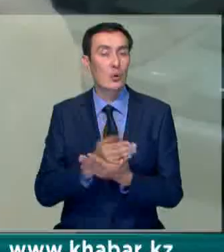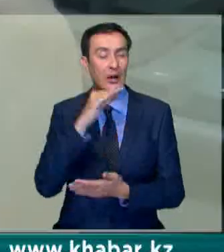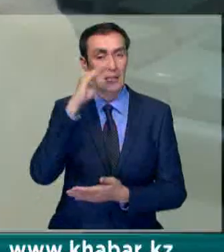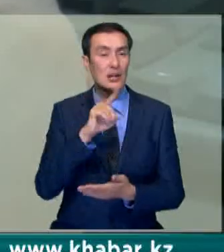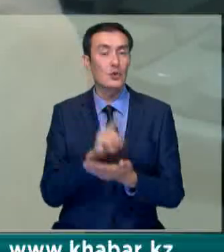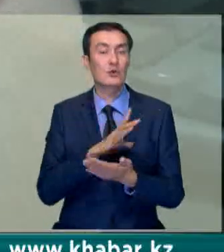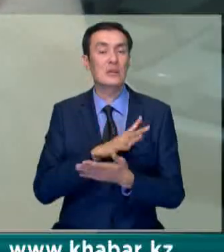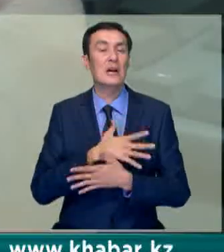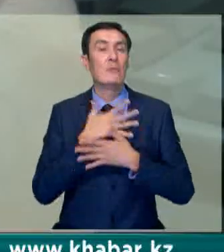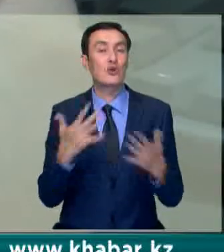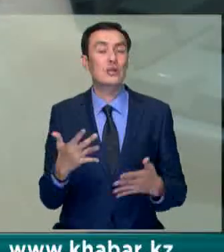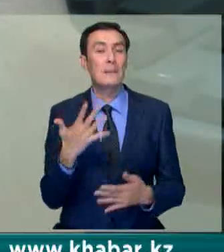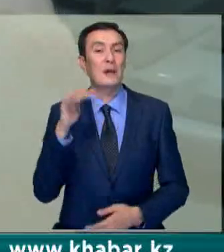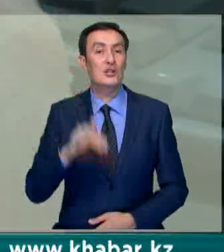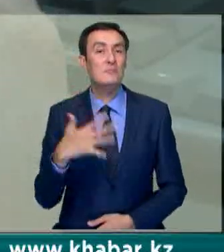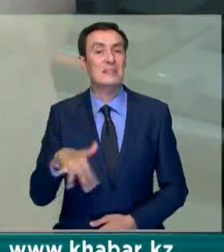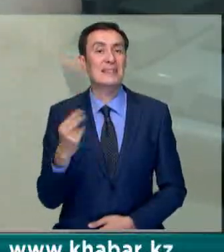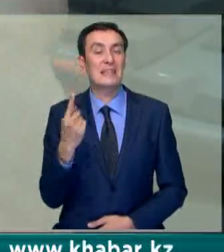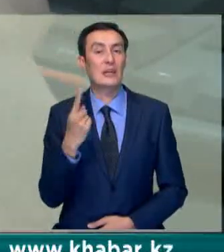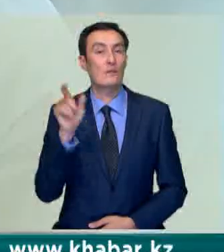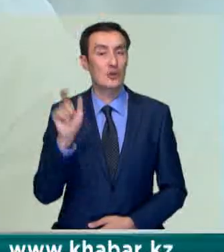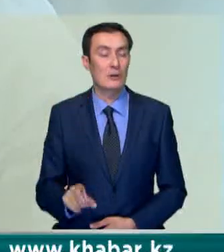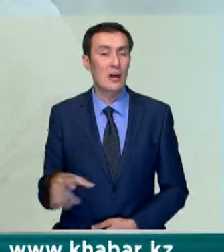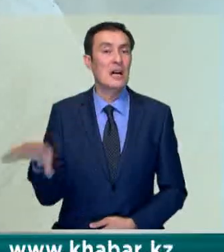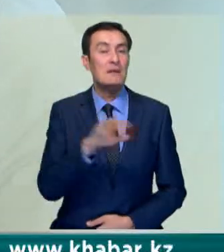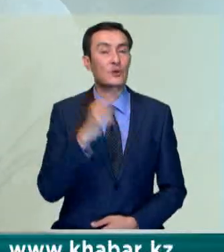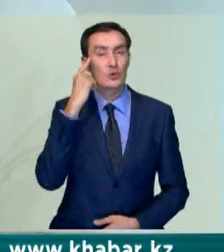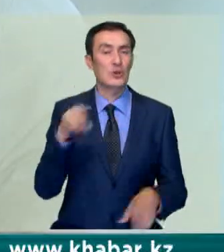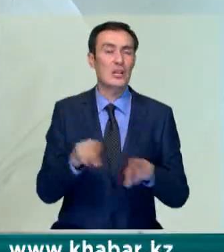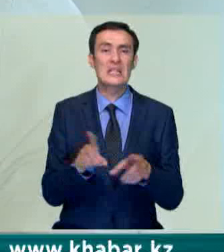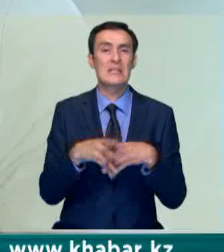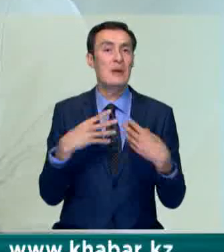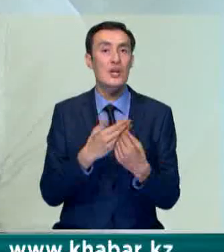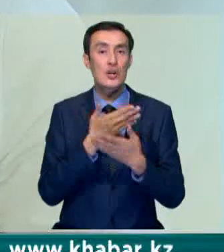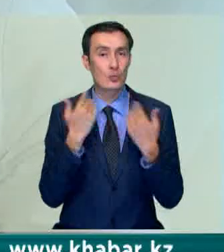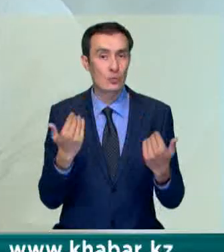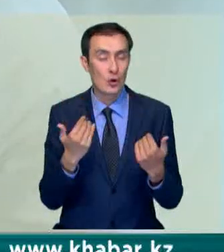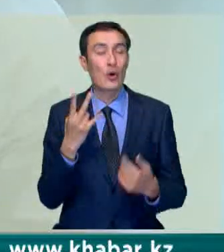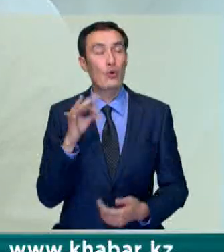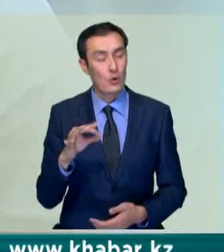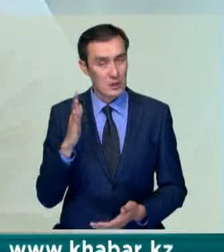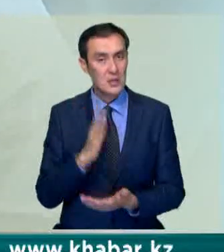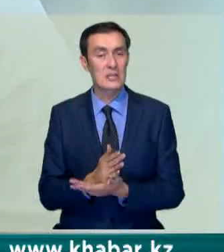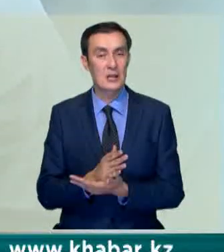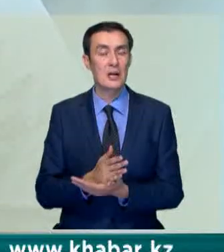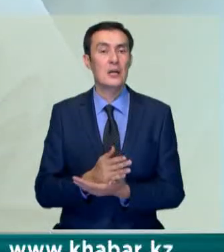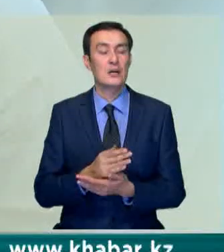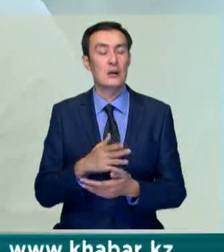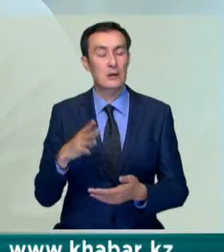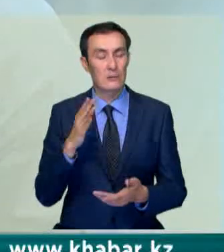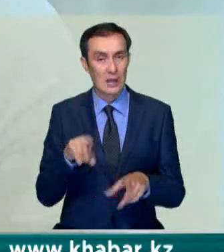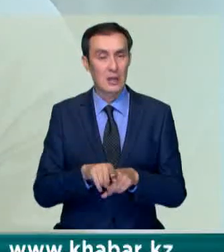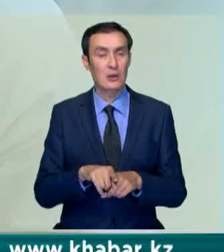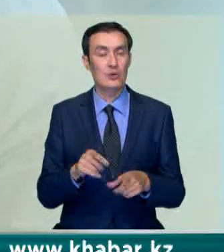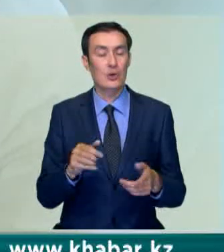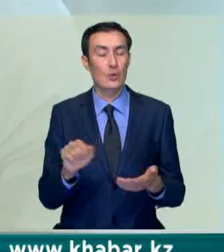превышать 5000 тенге на человека. Все думают, что таких семей нету, но есть, выходят, сдают. Это